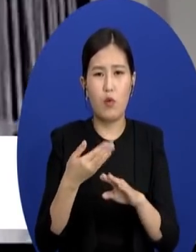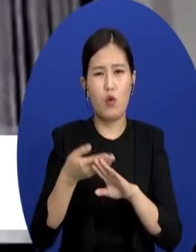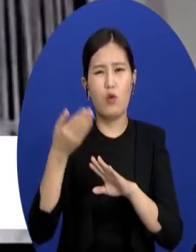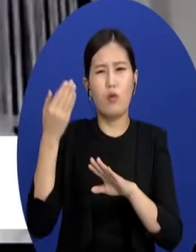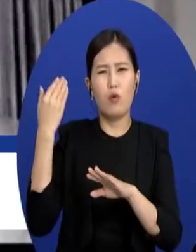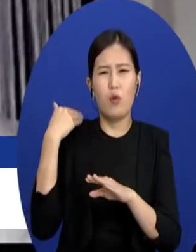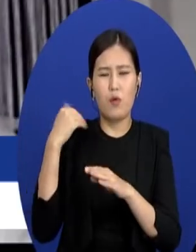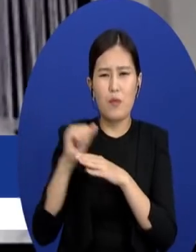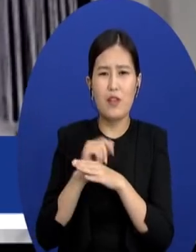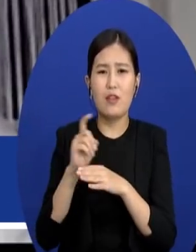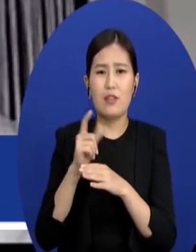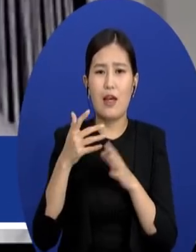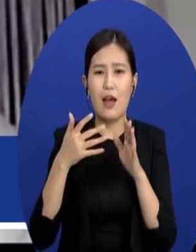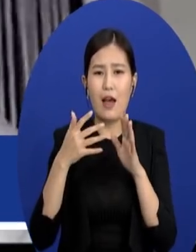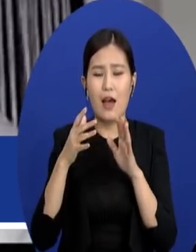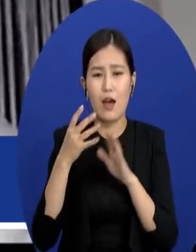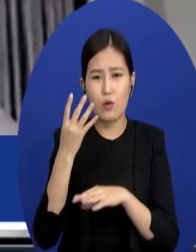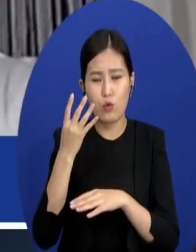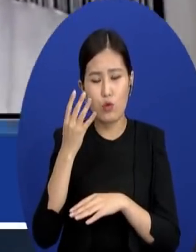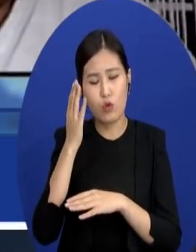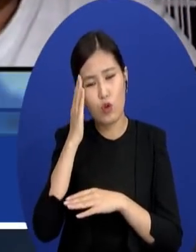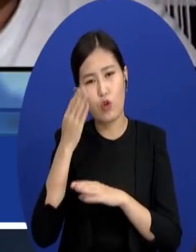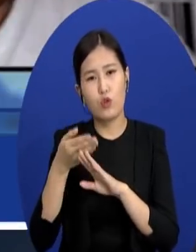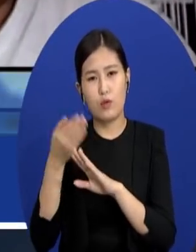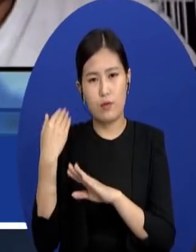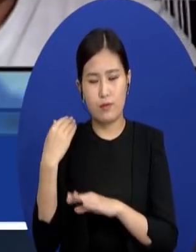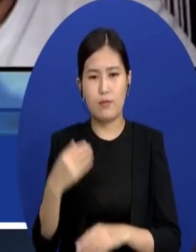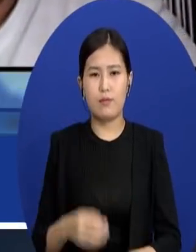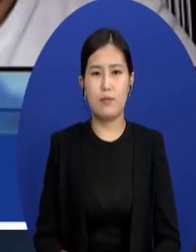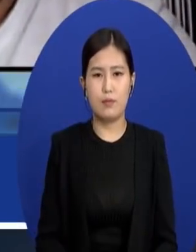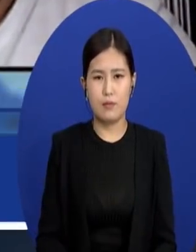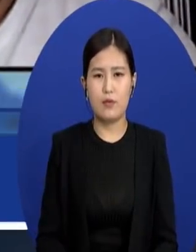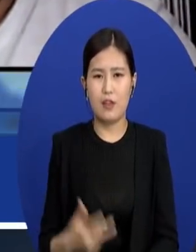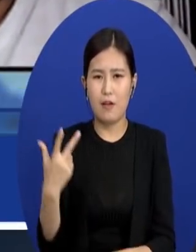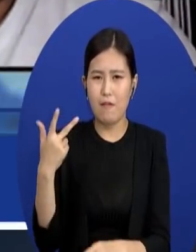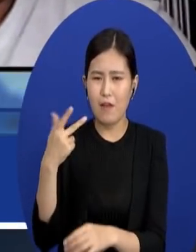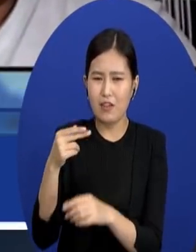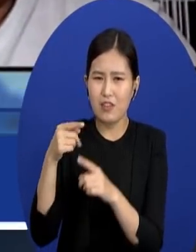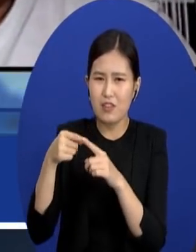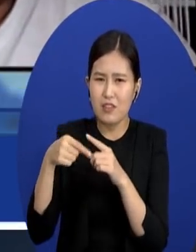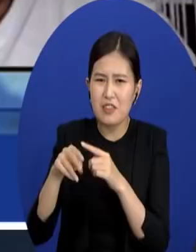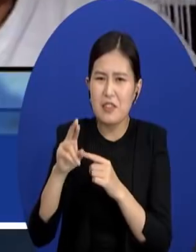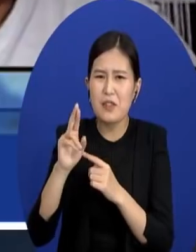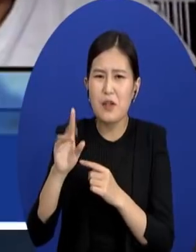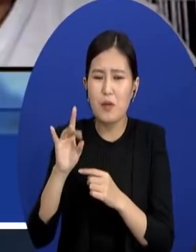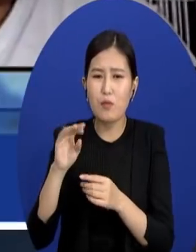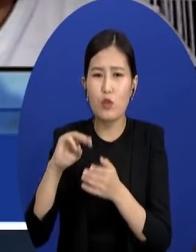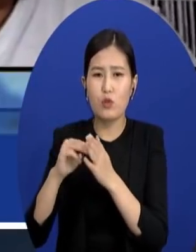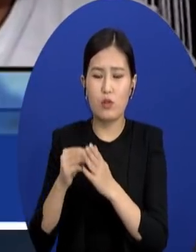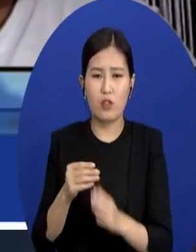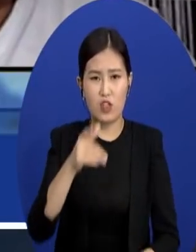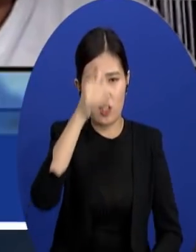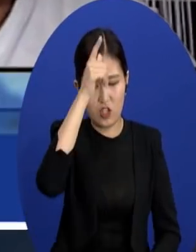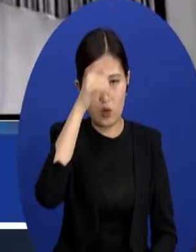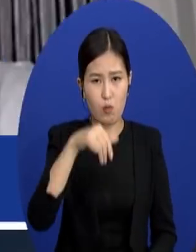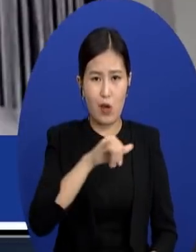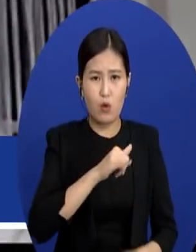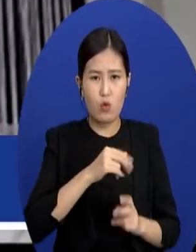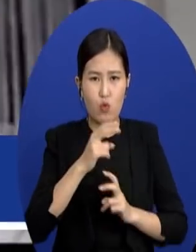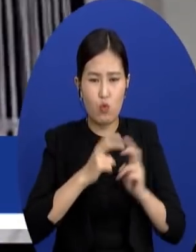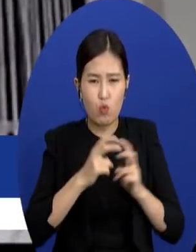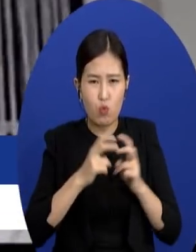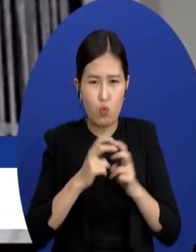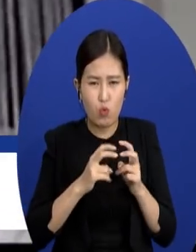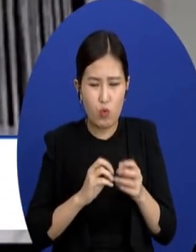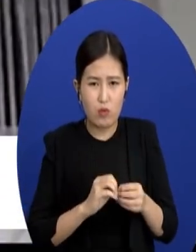зохион байгуулалтанд орсон байна. Ер нь яг ямар вакцин тарихаар төлөвлөж байна? Германда үйлдвэрлэсэн вакцинуудаа эднийх бол